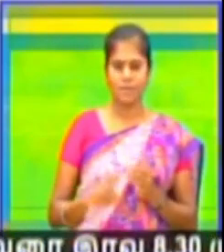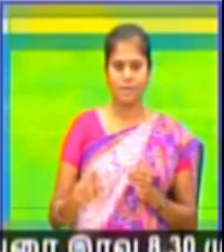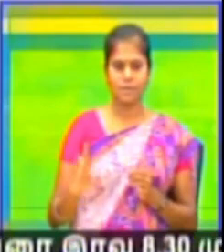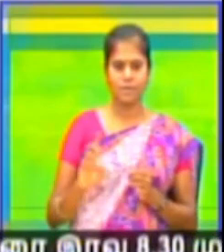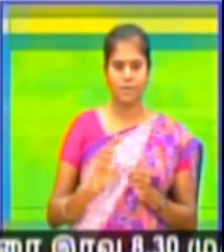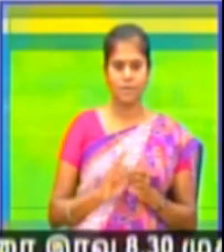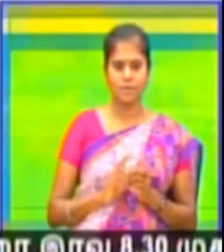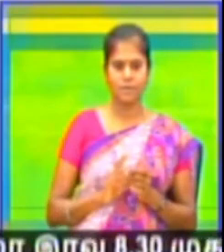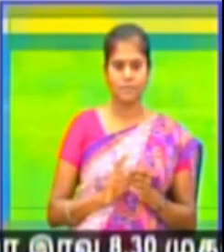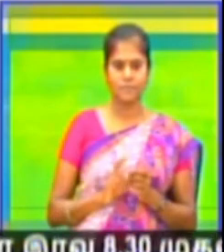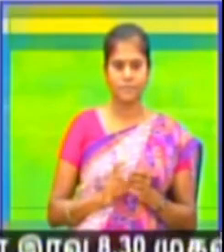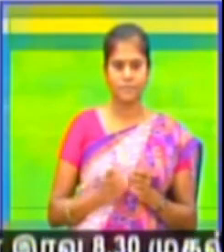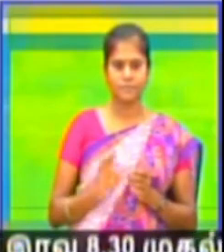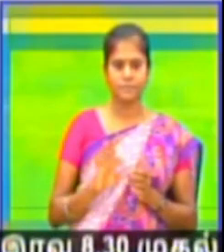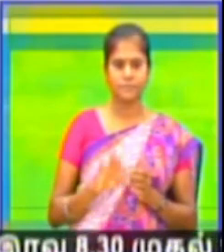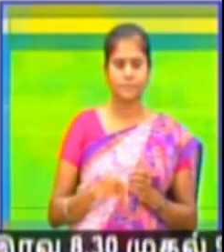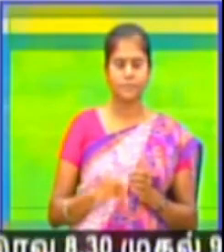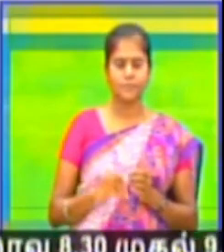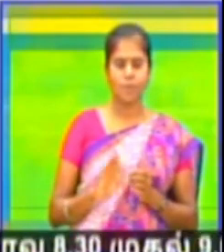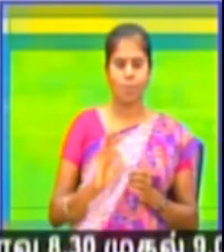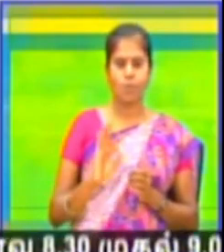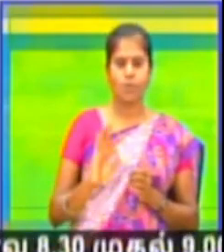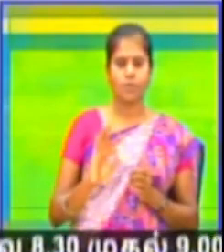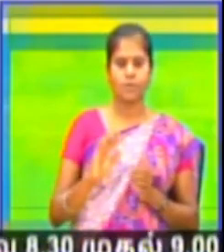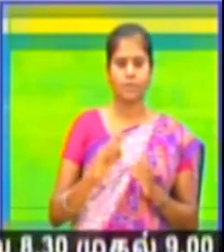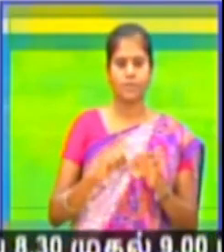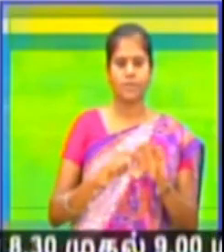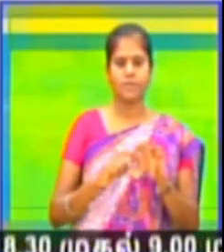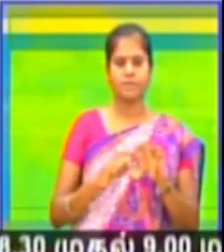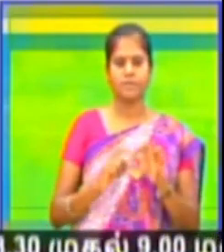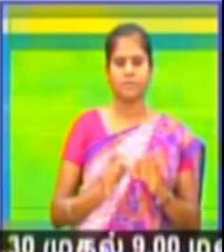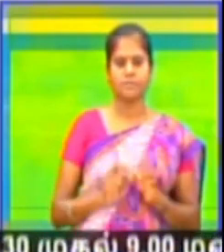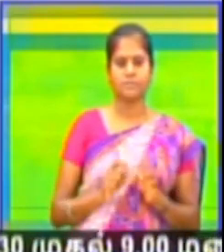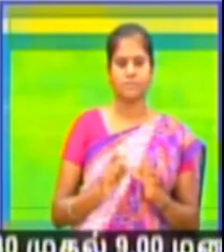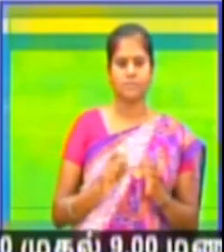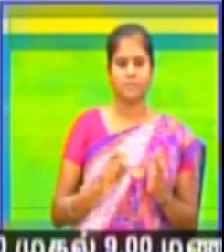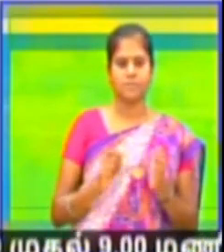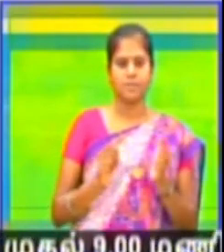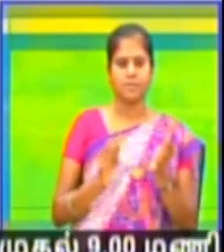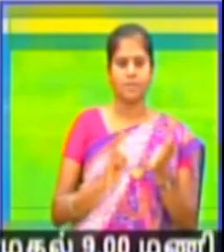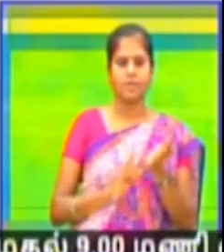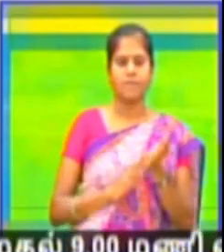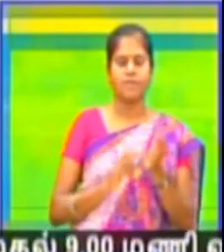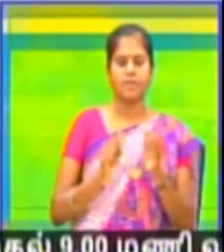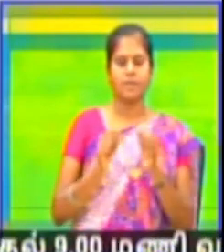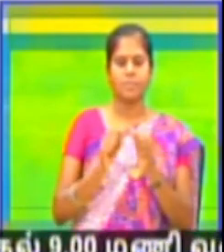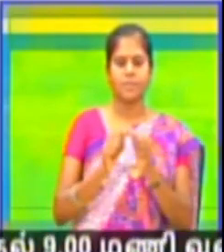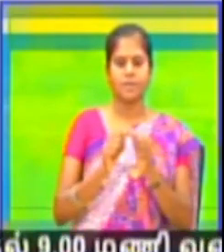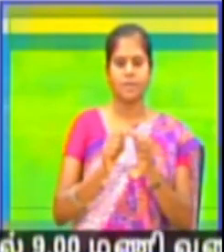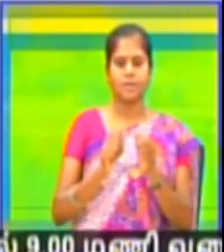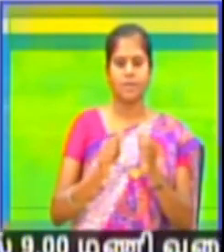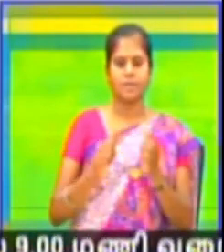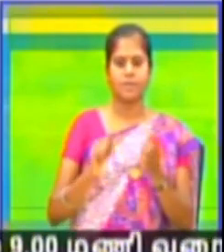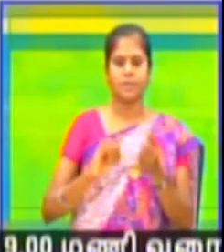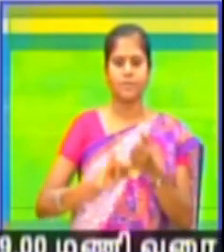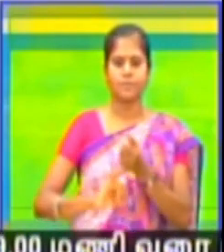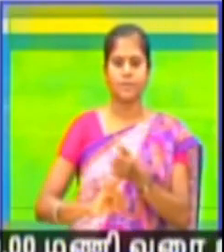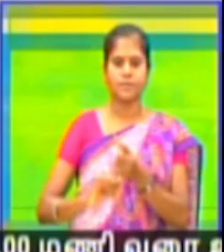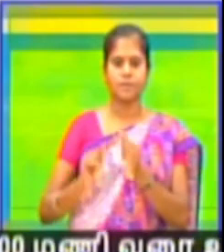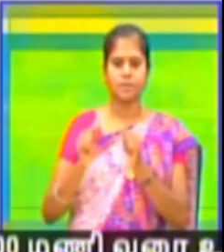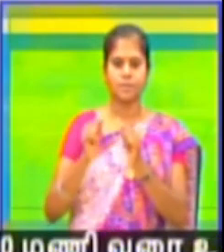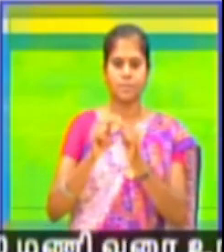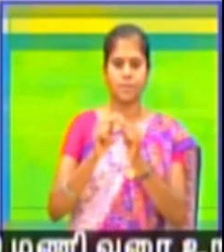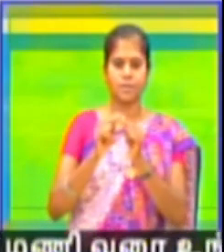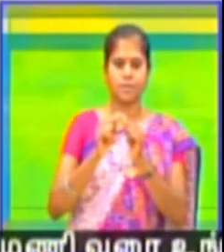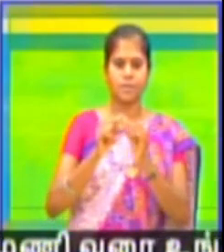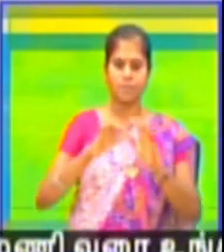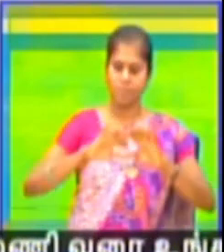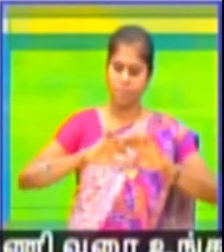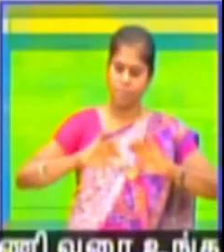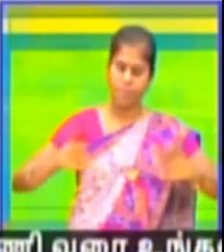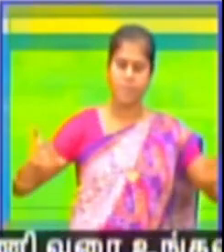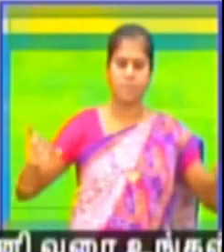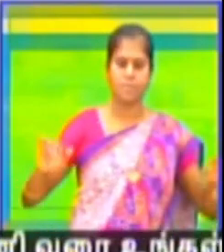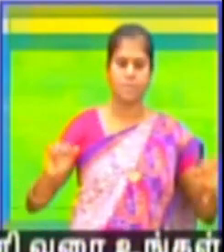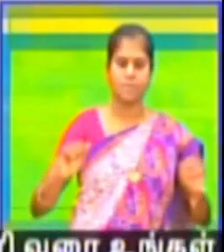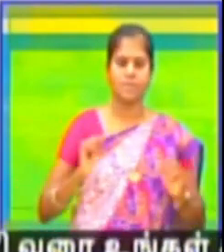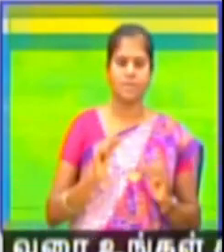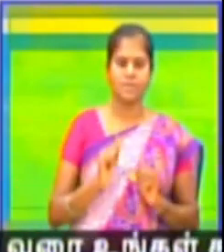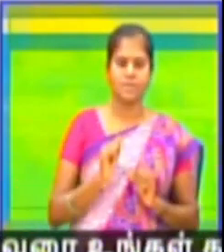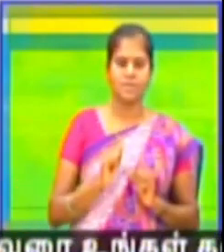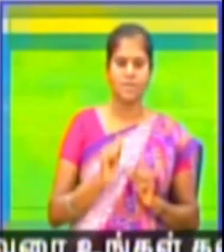ஆறுகள். அடுத்தது வட அமெரிக்காவையும் தென் அமெரிக்காவையும் பிரிப்பது எது?